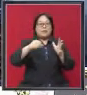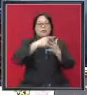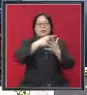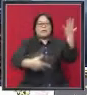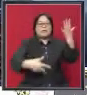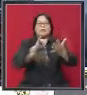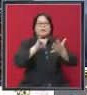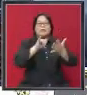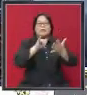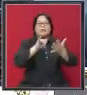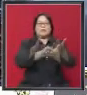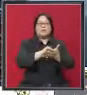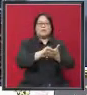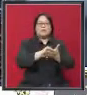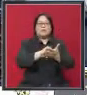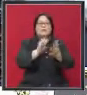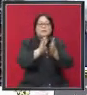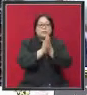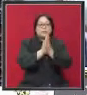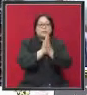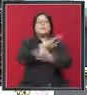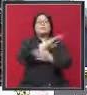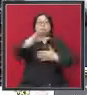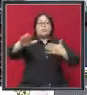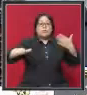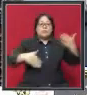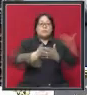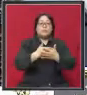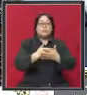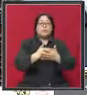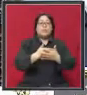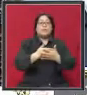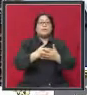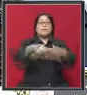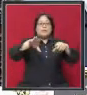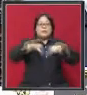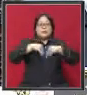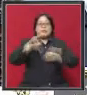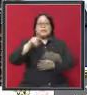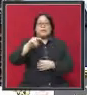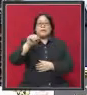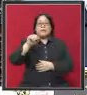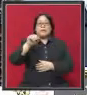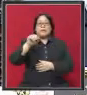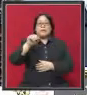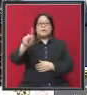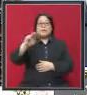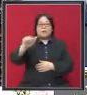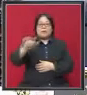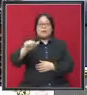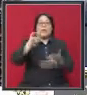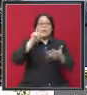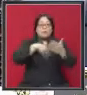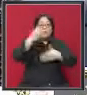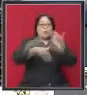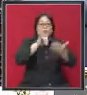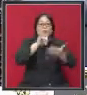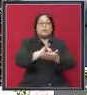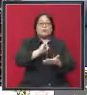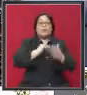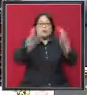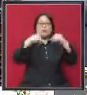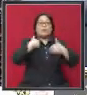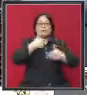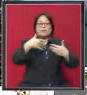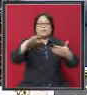semua basically dengan izin semua yang diperakukan oleh NADMA akan dapat. Mengenai proses tu saya